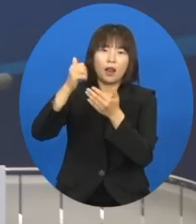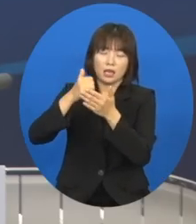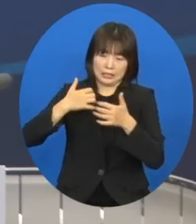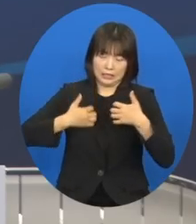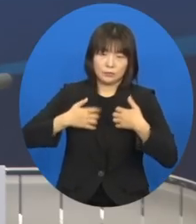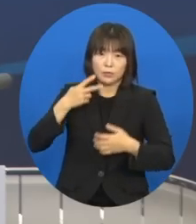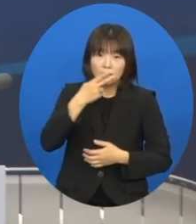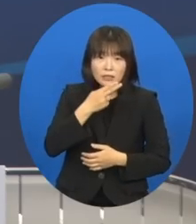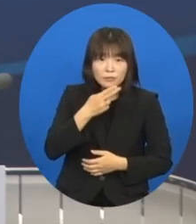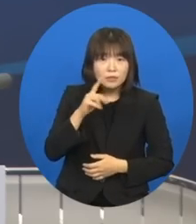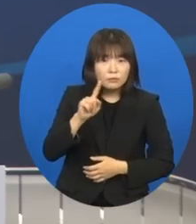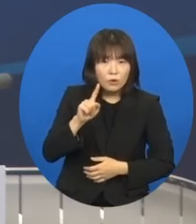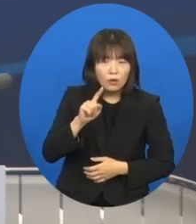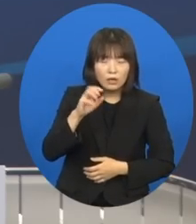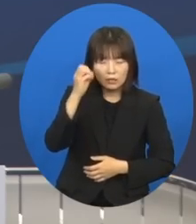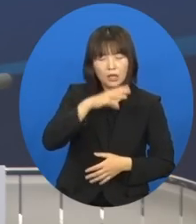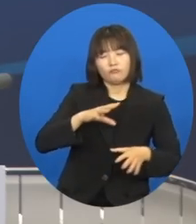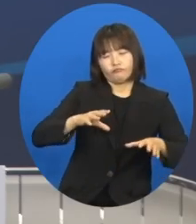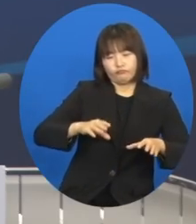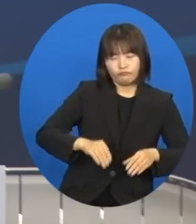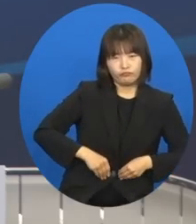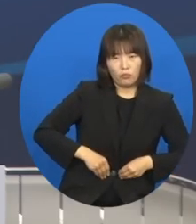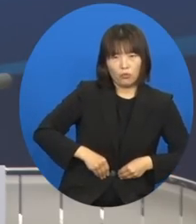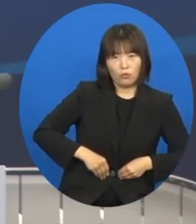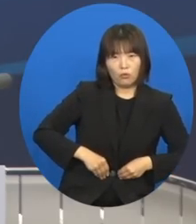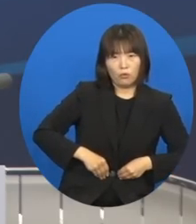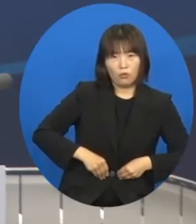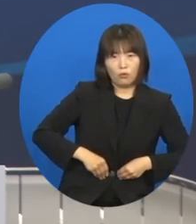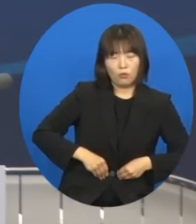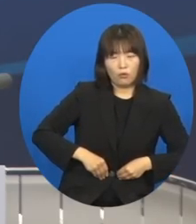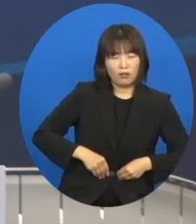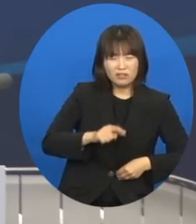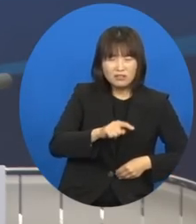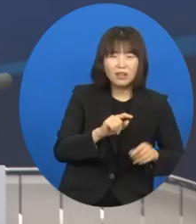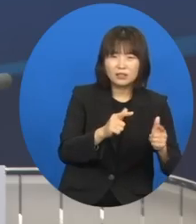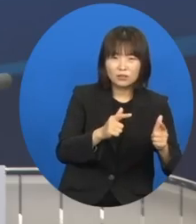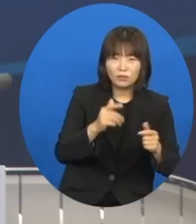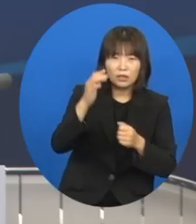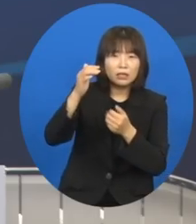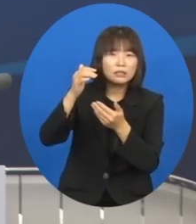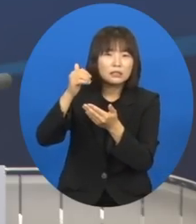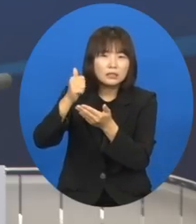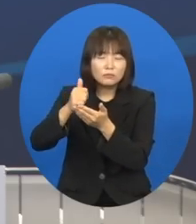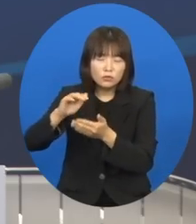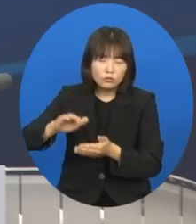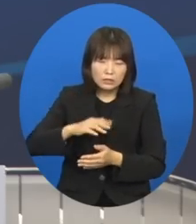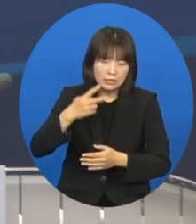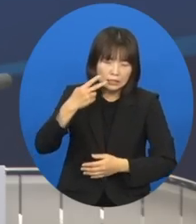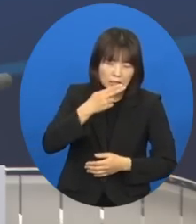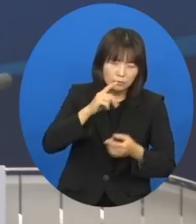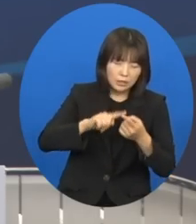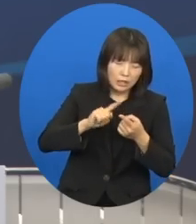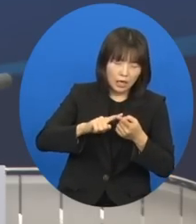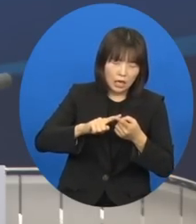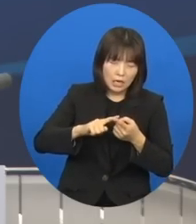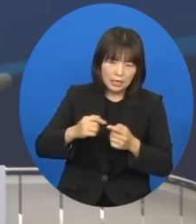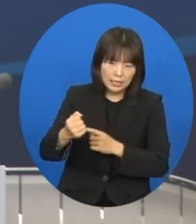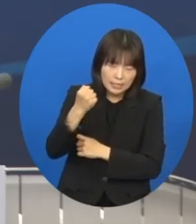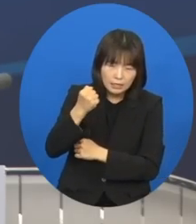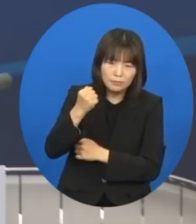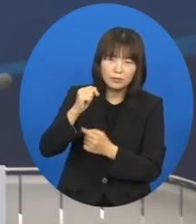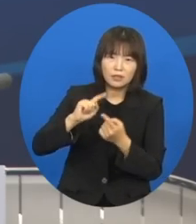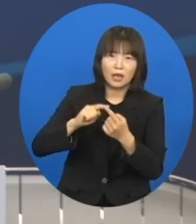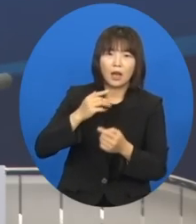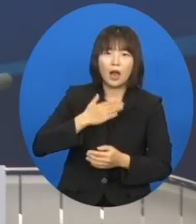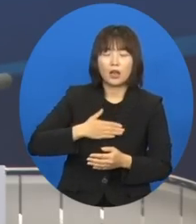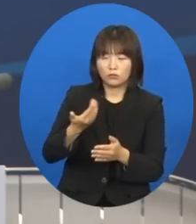그냥 굶주리고 금식했어 이런 게 아니라 하나님 우리가 금식의 위력을 맛보도록 하나님 우리에게